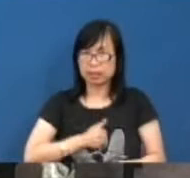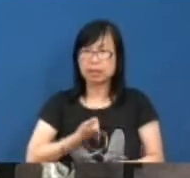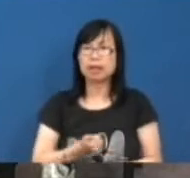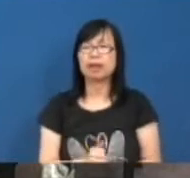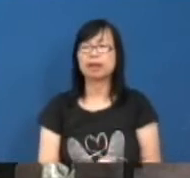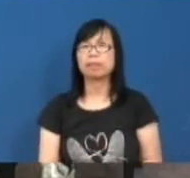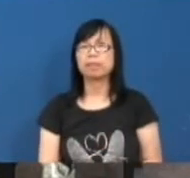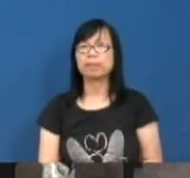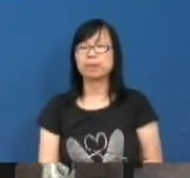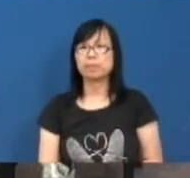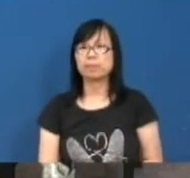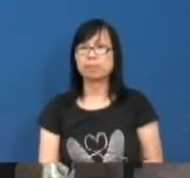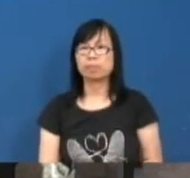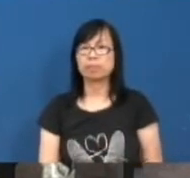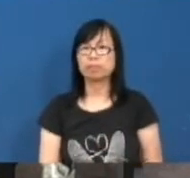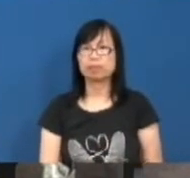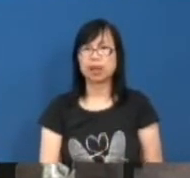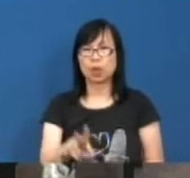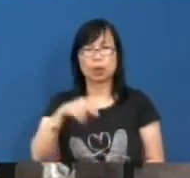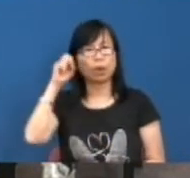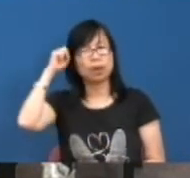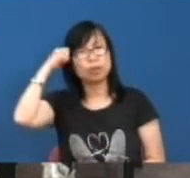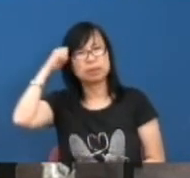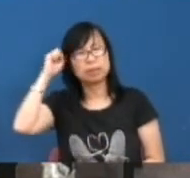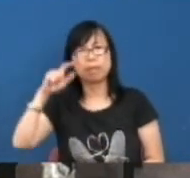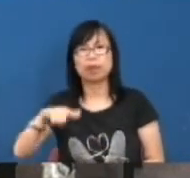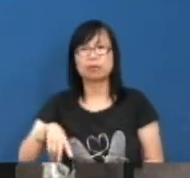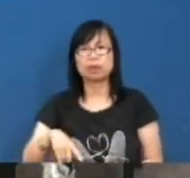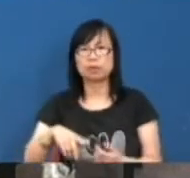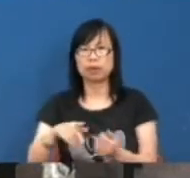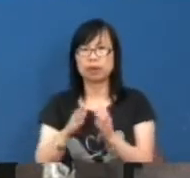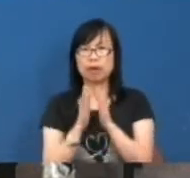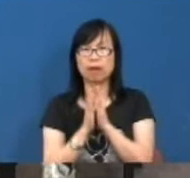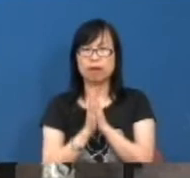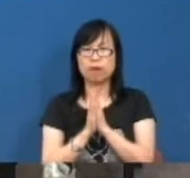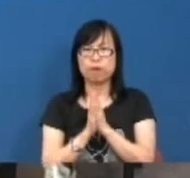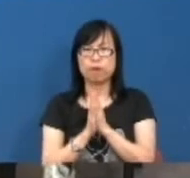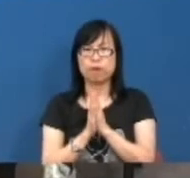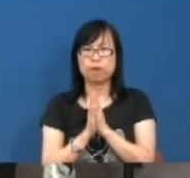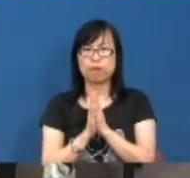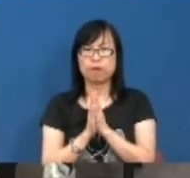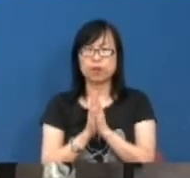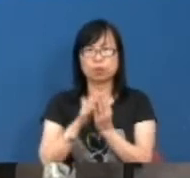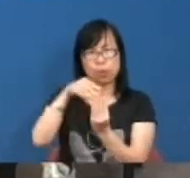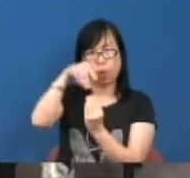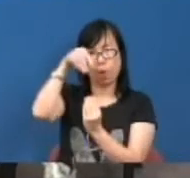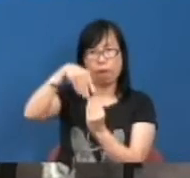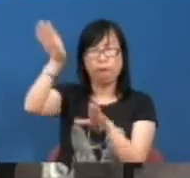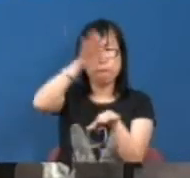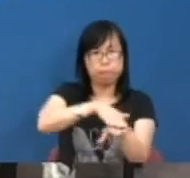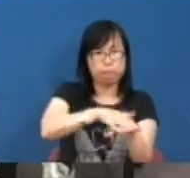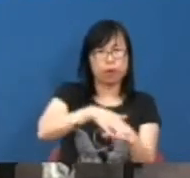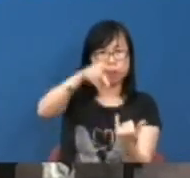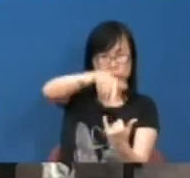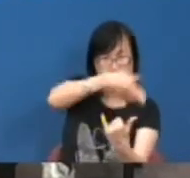啲即係佢好心靈啊，諗都諗唔到啊，譬如將個佛像擺落個墳墓度啊，咁又寓意啲乜嘢咧咁樣，即係呢